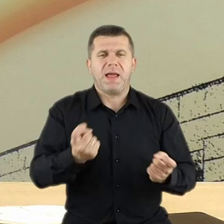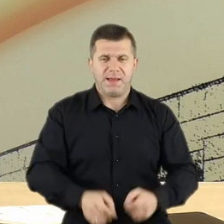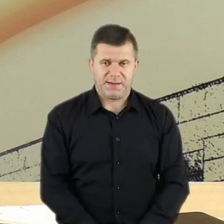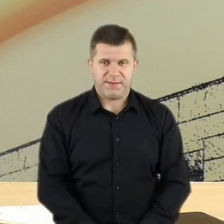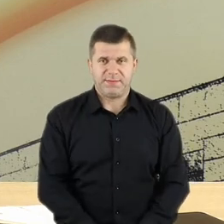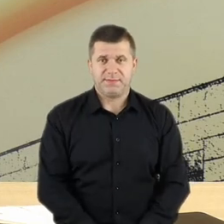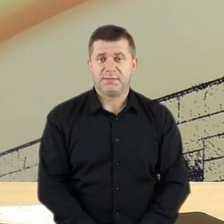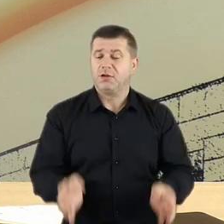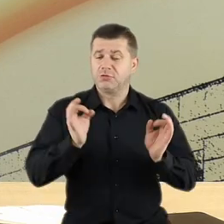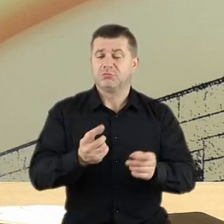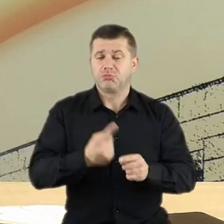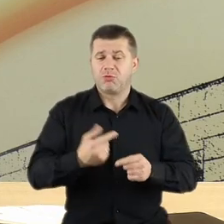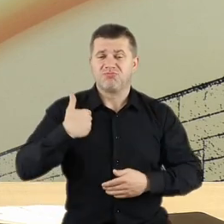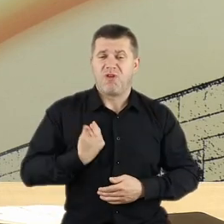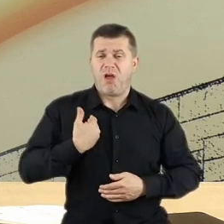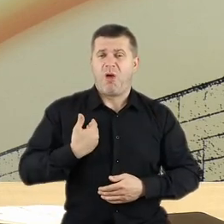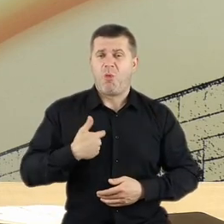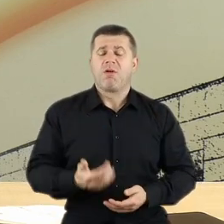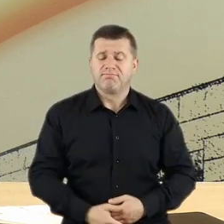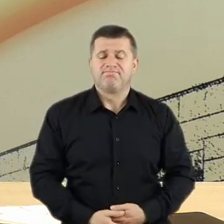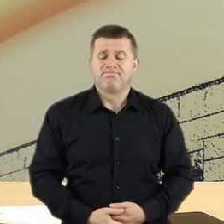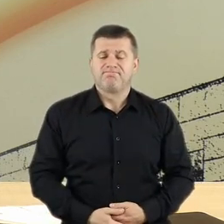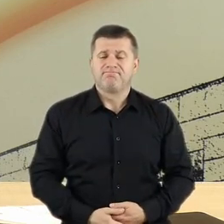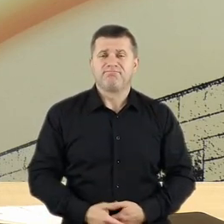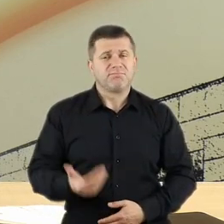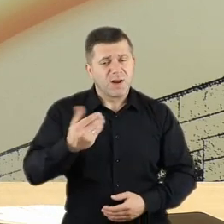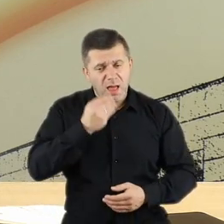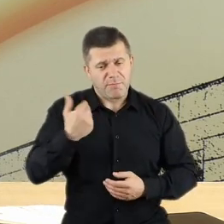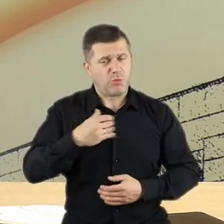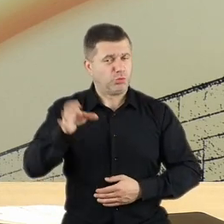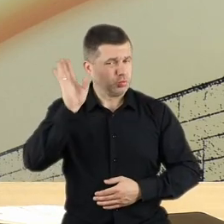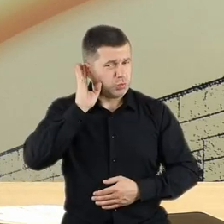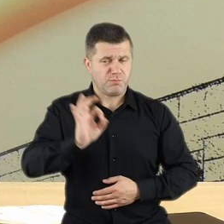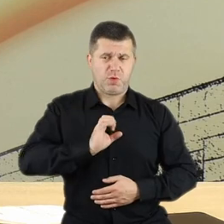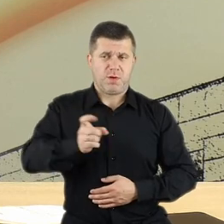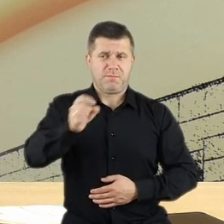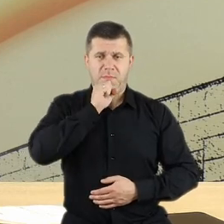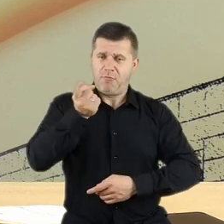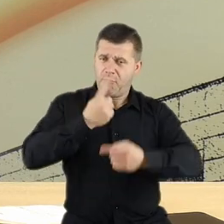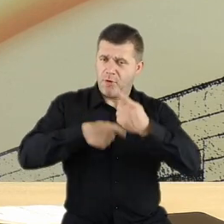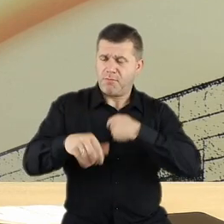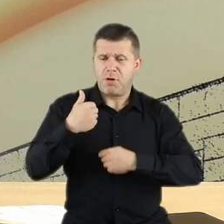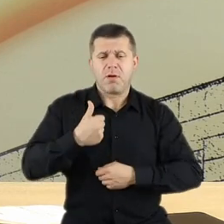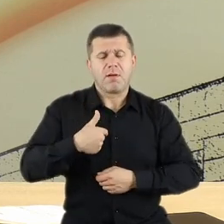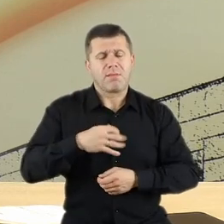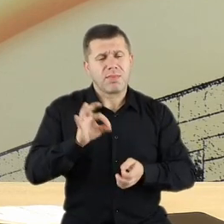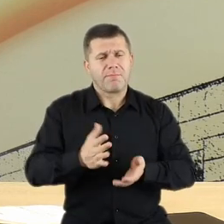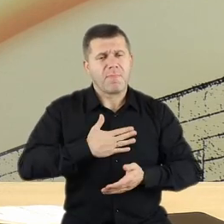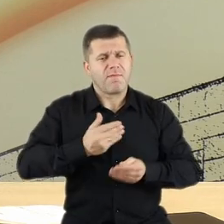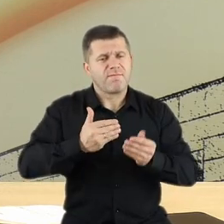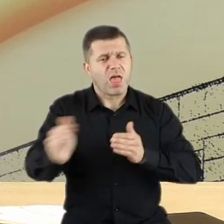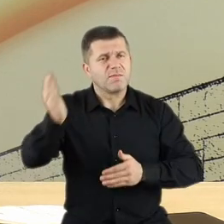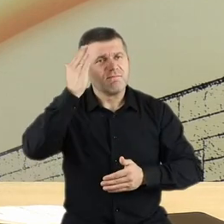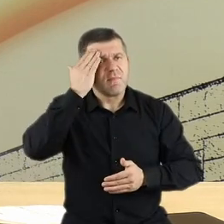No dzisiaj żałuję Naprawdę żałuję że nie chciałam słuchać by na byłabym o wiele bogatsza